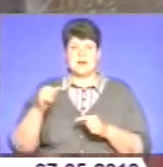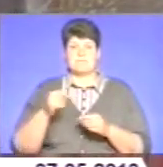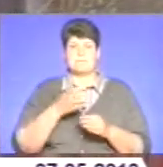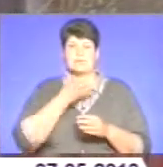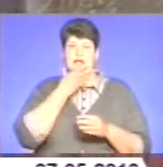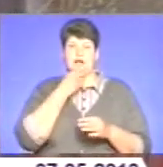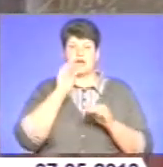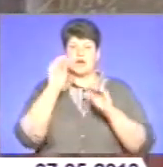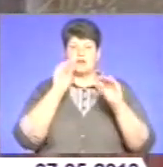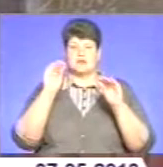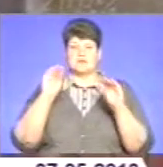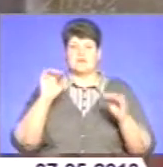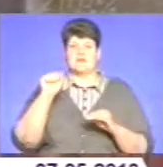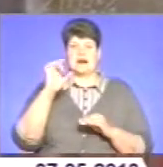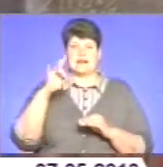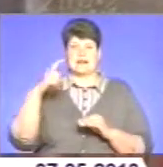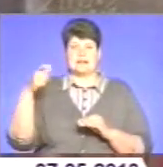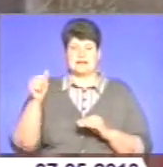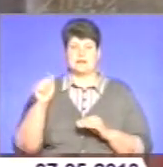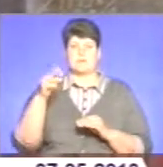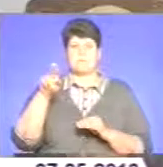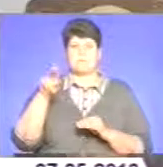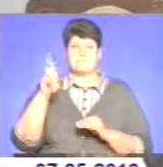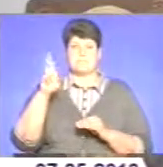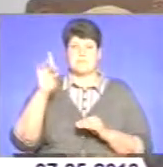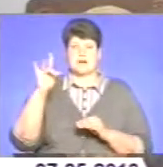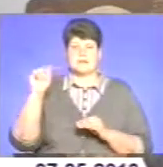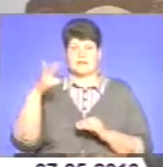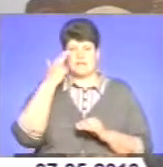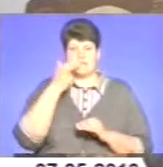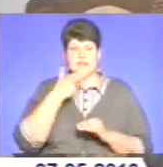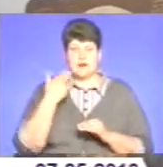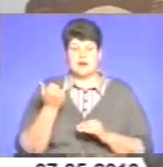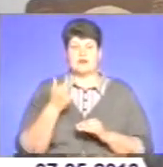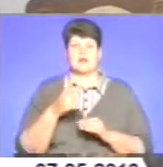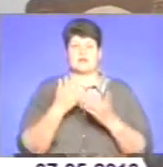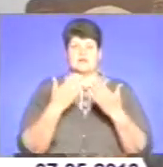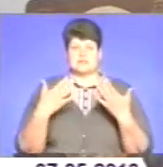лише України, а й Аргентини, Бразилії, Італії. Виставка діятиме протягом